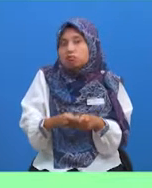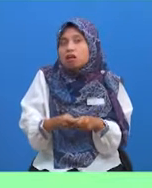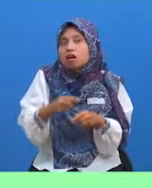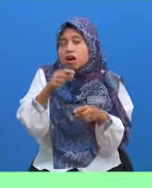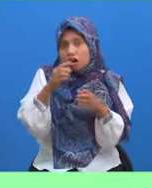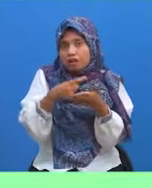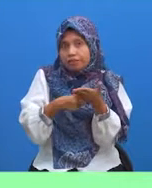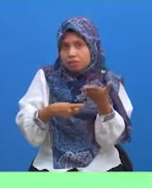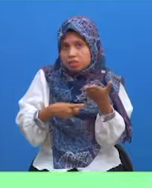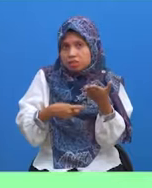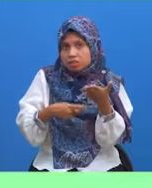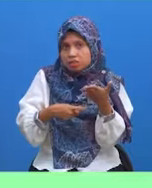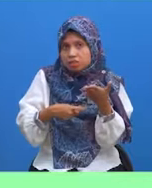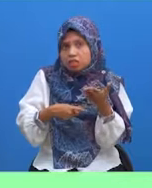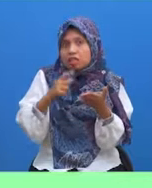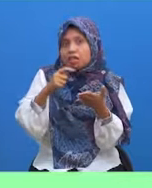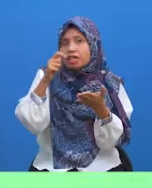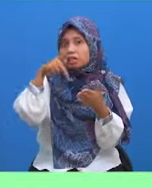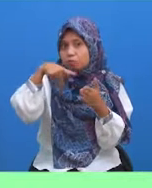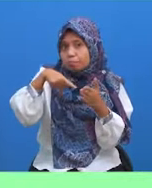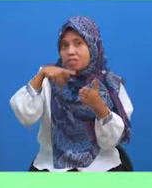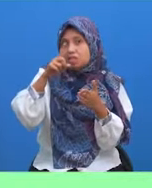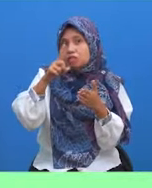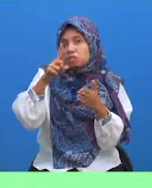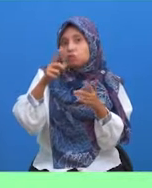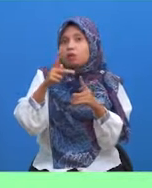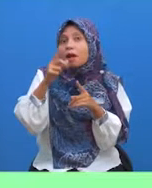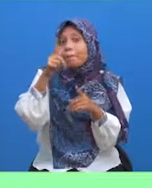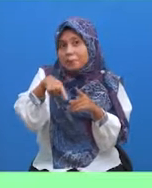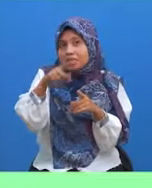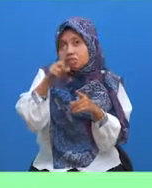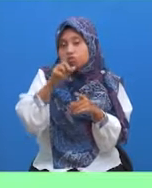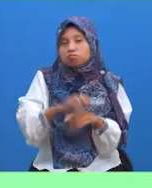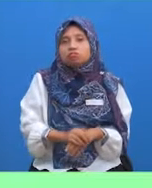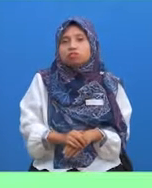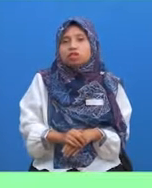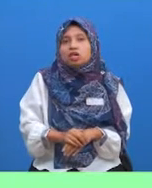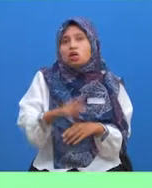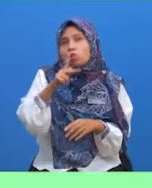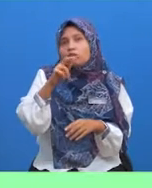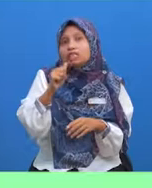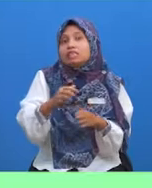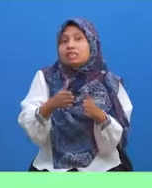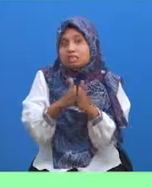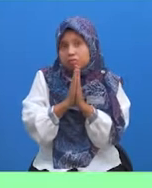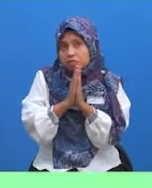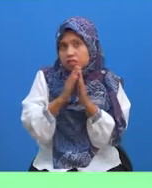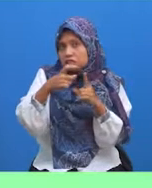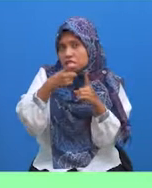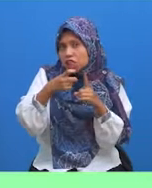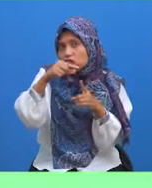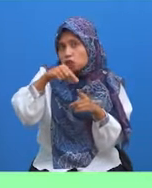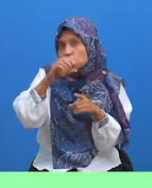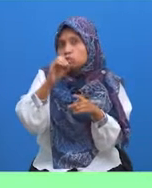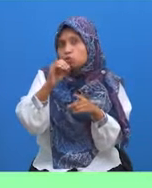drunk untuk naik drive kosong Kepi satu kondisi diminta akan menurun dari Cuko